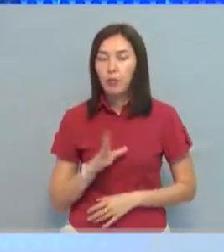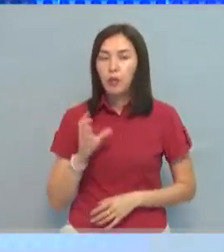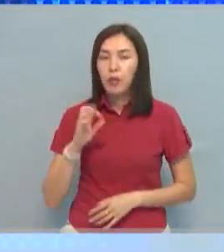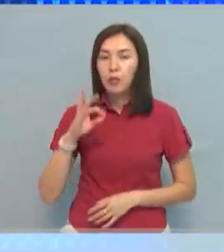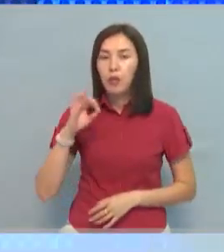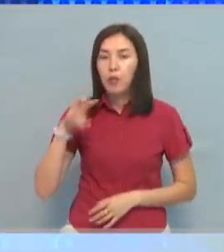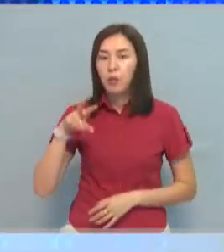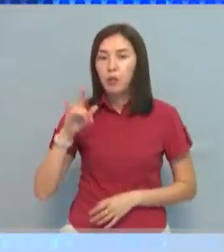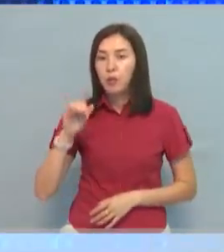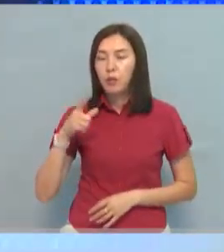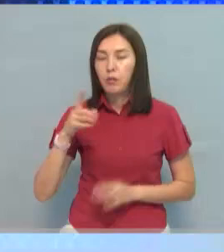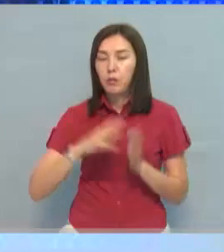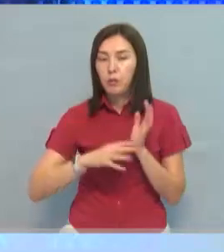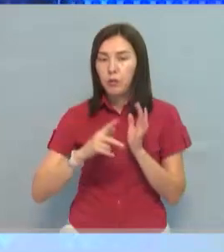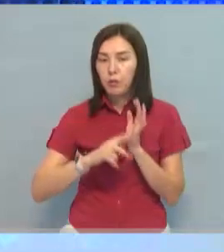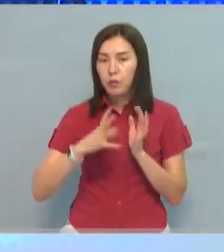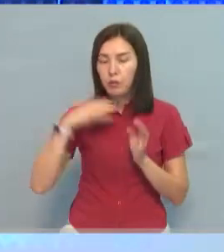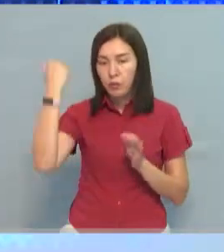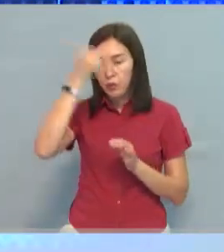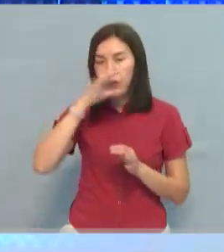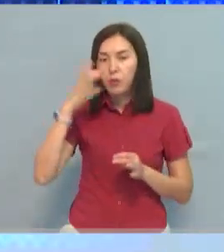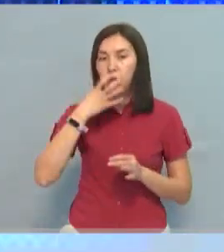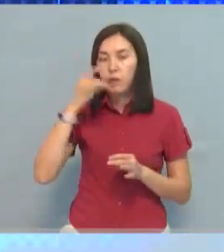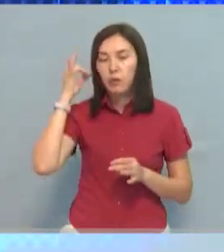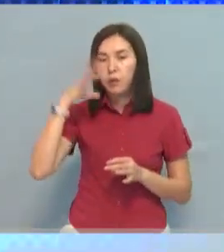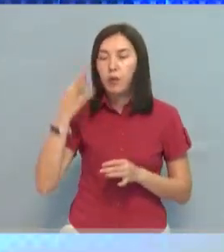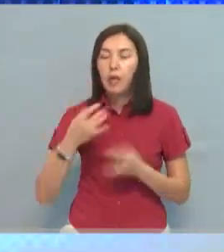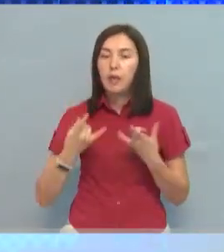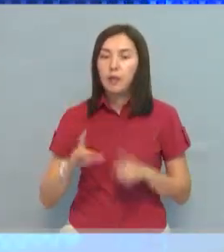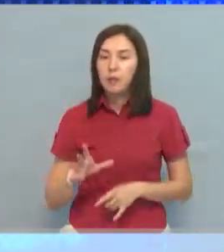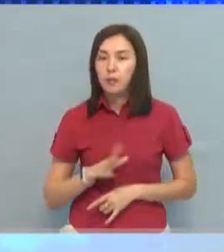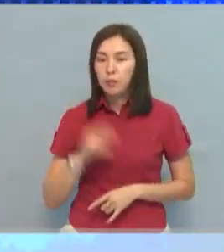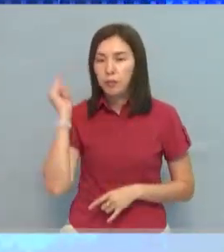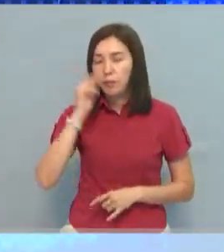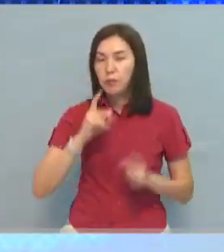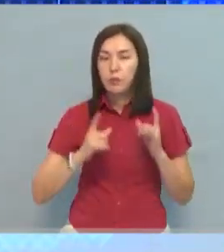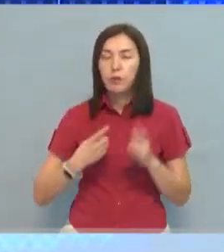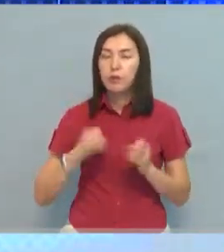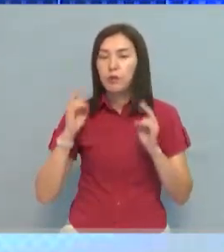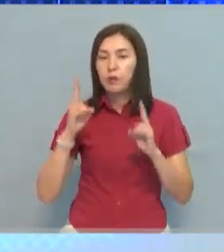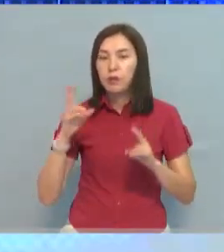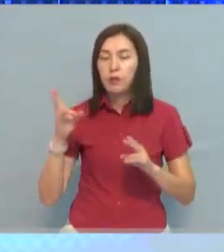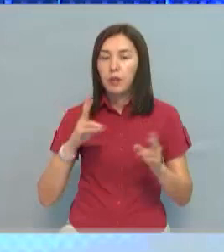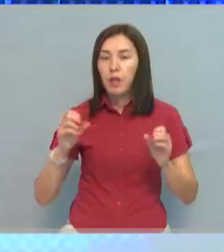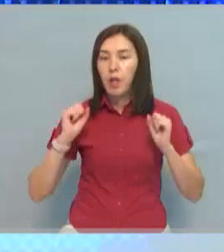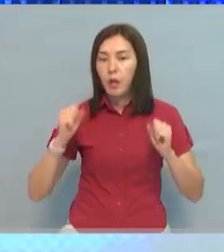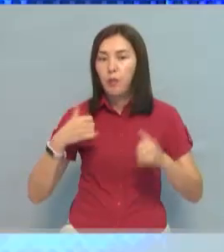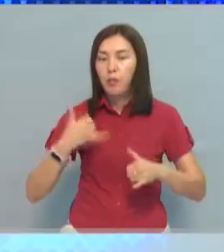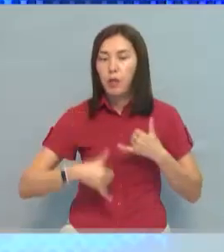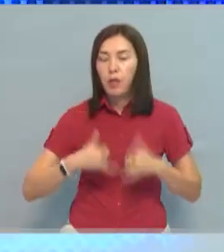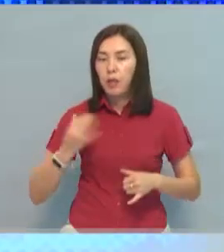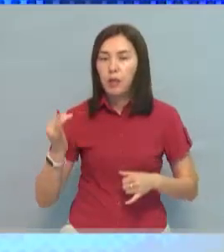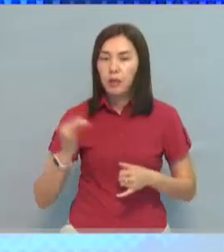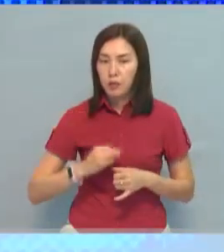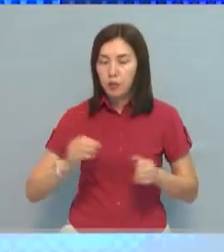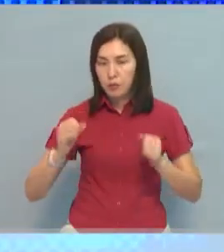Бауыржан Қалмұхамедұлы 1974 жылы оңтүстік Қазақстан облысында дүниеге келген. Білімі жоғары, мамандығы дене тәрбиесі пәнінің оқытушысы